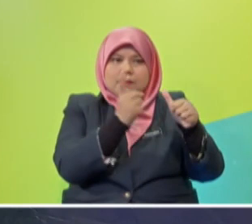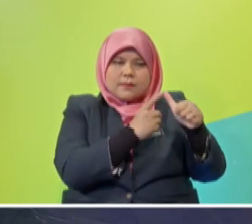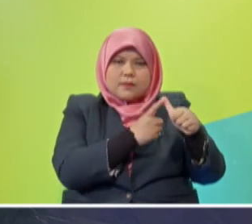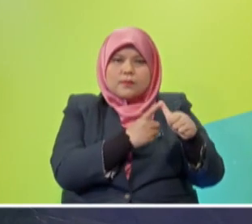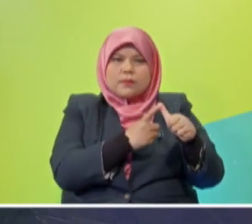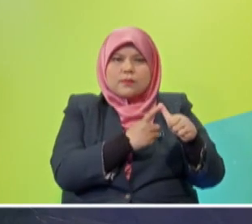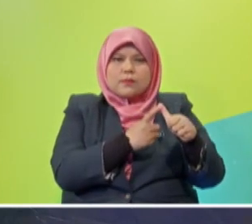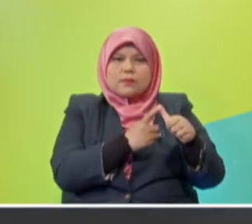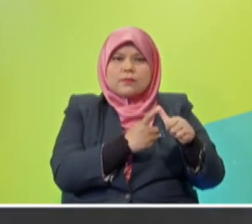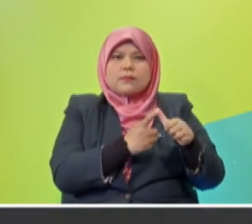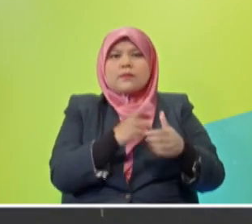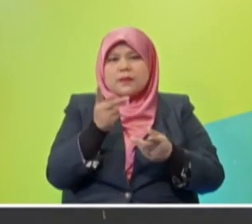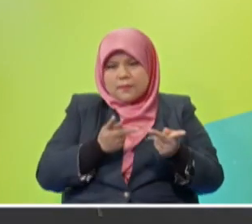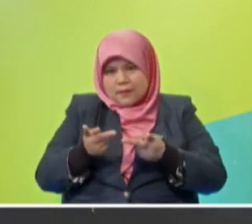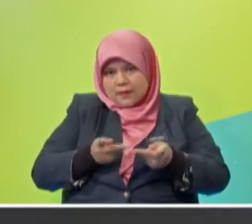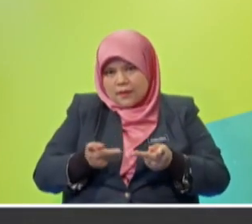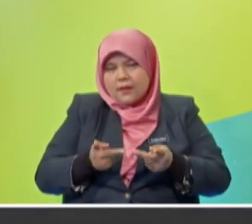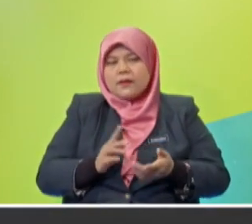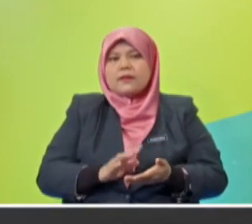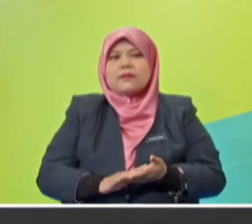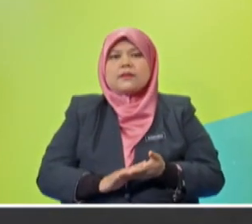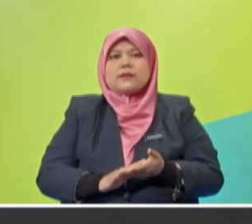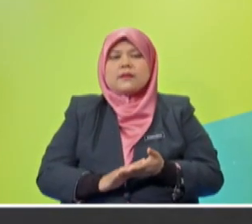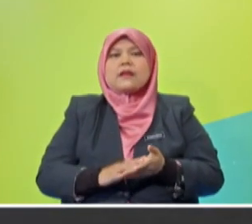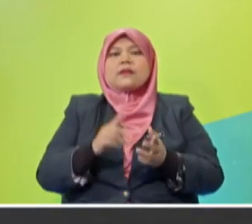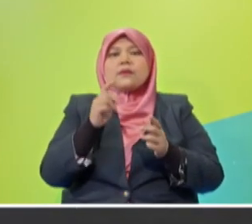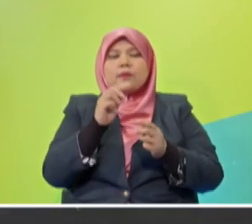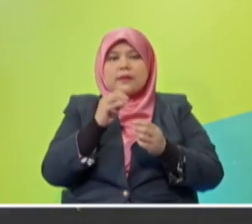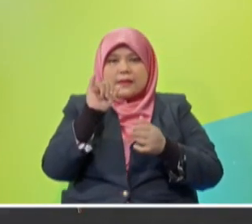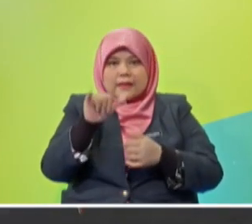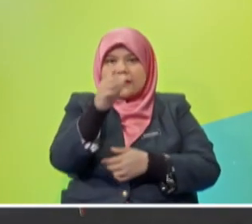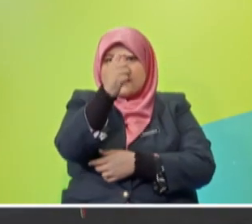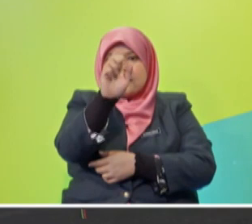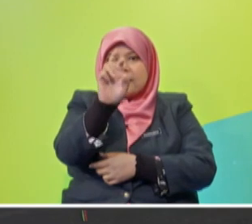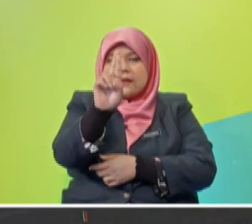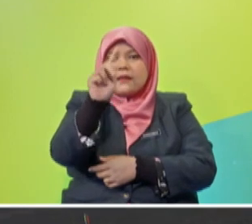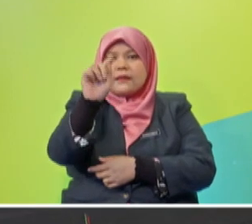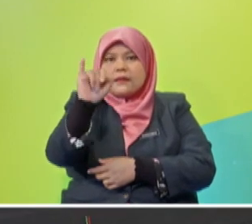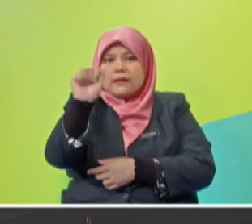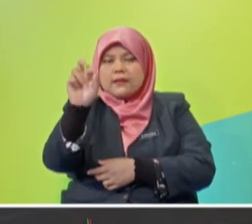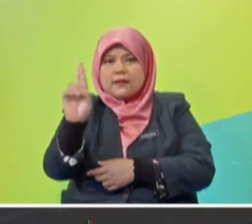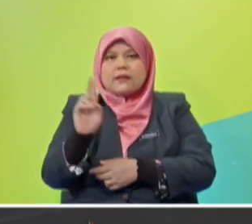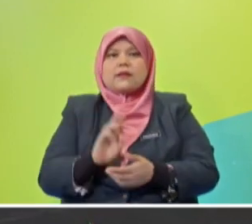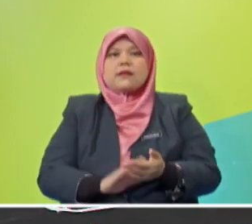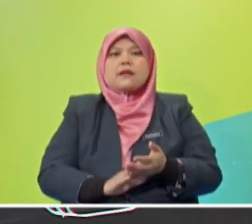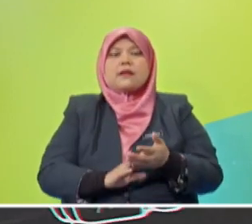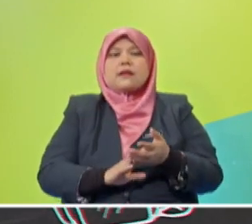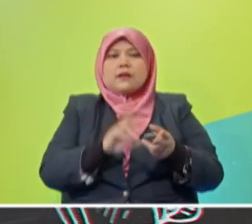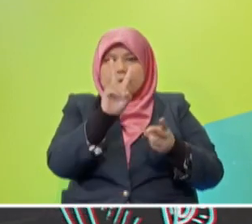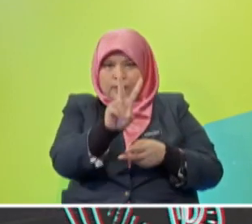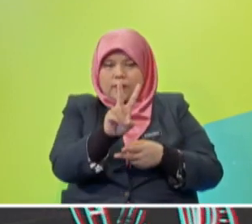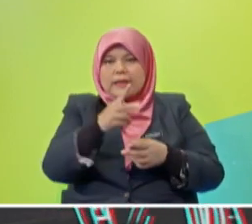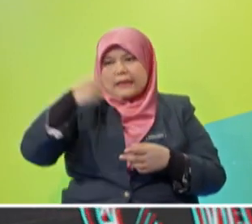perkhidmatan cikgu. Betul. Dekat kedai ada urusan jual beli. So itu tertia. Yang kedua sekunder sebab melibatkan kilang dan itu